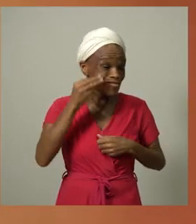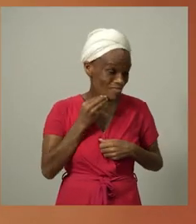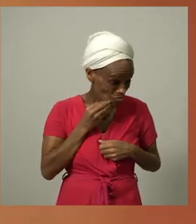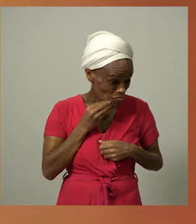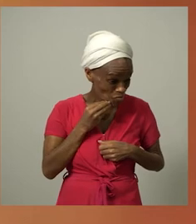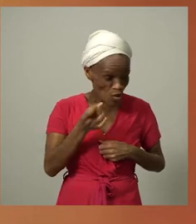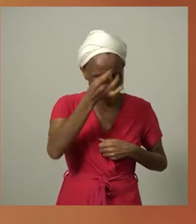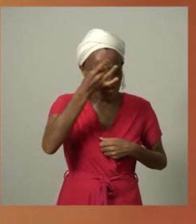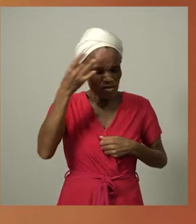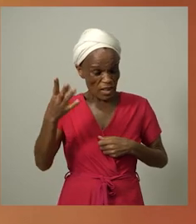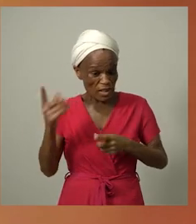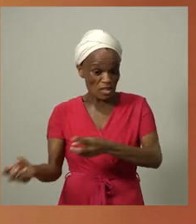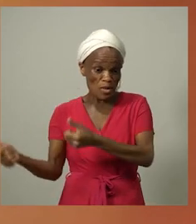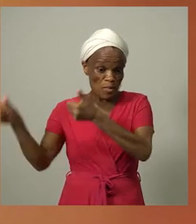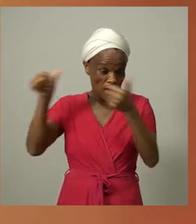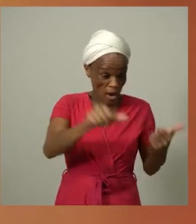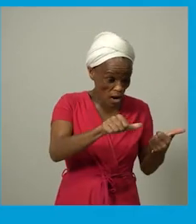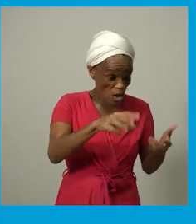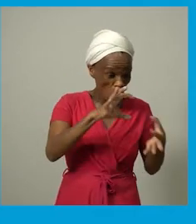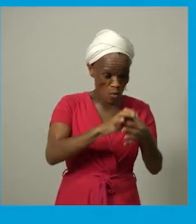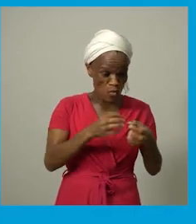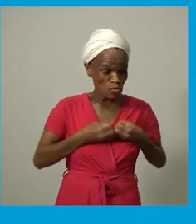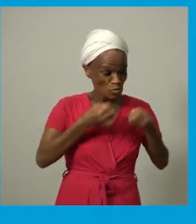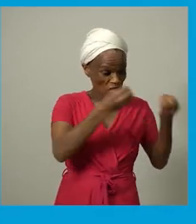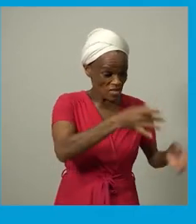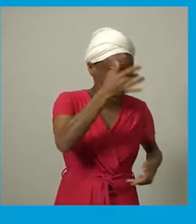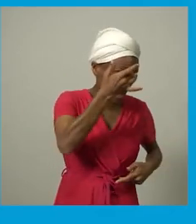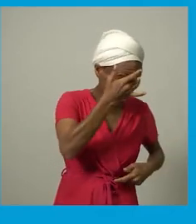ukuthi sibuyisa igcikwane kwabazali bethu.